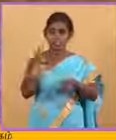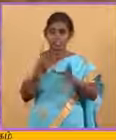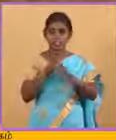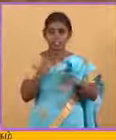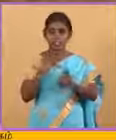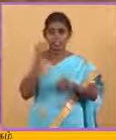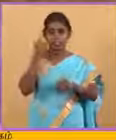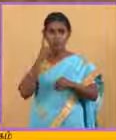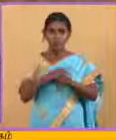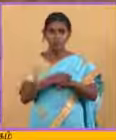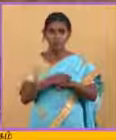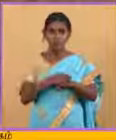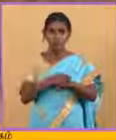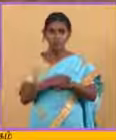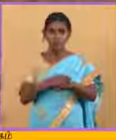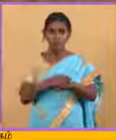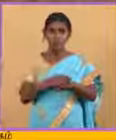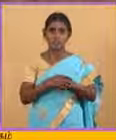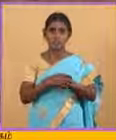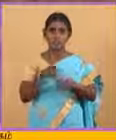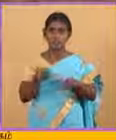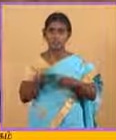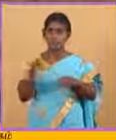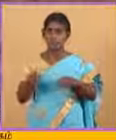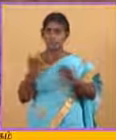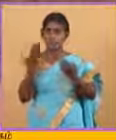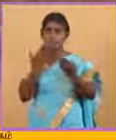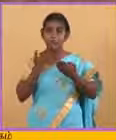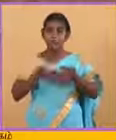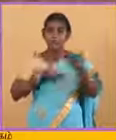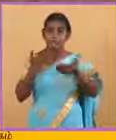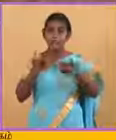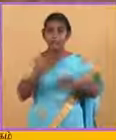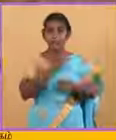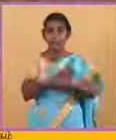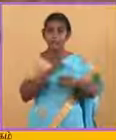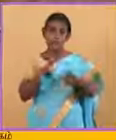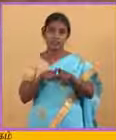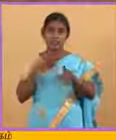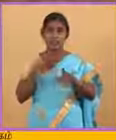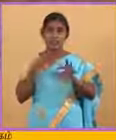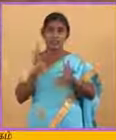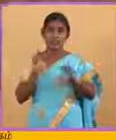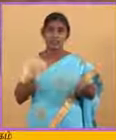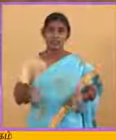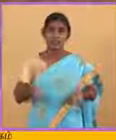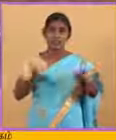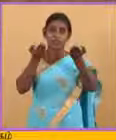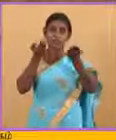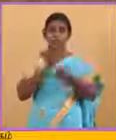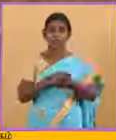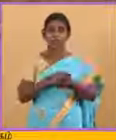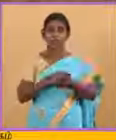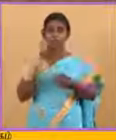நாமளும் ராமலிங்க ஐயாவை போல உயர்ந்தவராக வர வேண்டும், பண்புள்ளவராக வர வேண்டும், தமிழ் பற்று மிக்கவராக